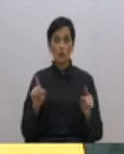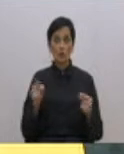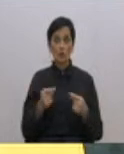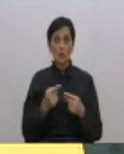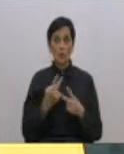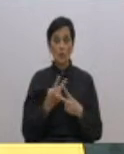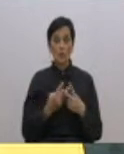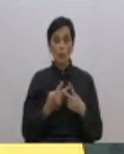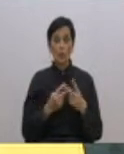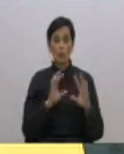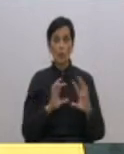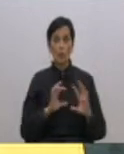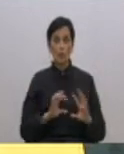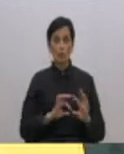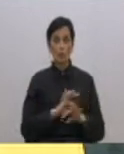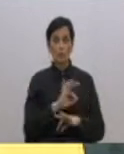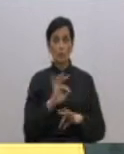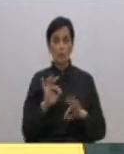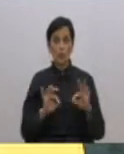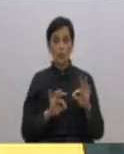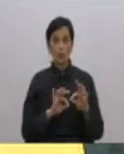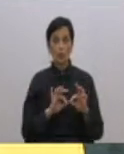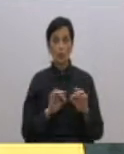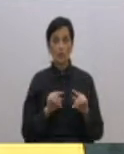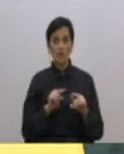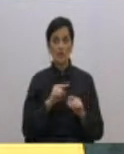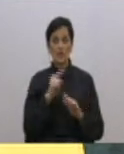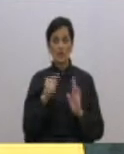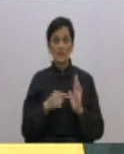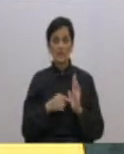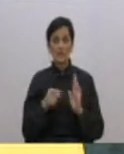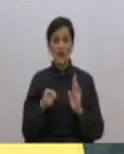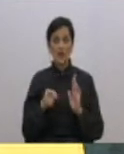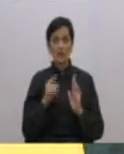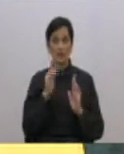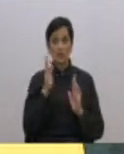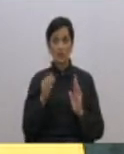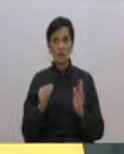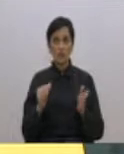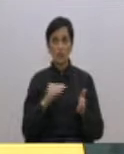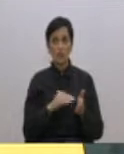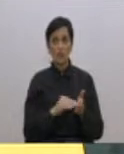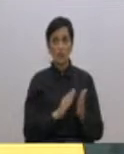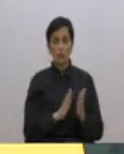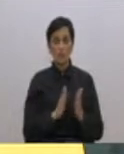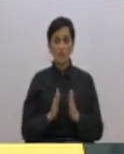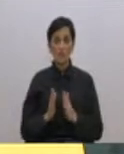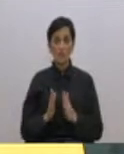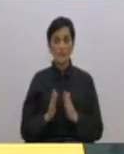პენიტენციური კოდექსის პროექტში ეს ასე ვთქვათ საკითხი იქნება მოწესრიგებული.